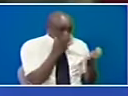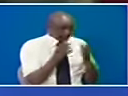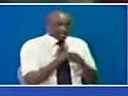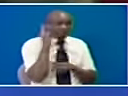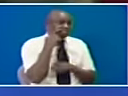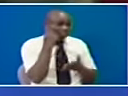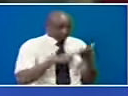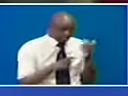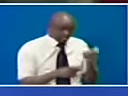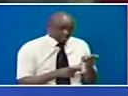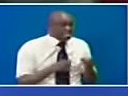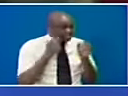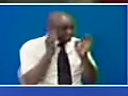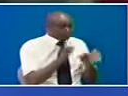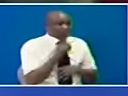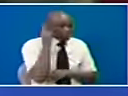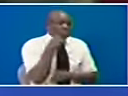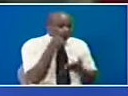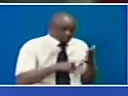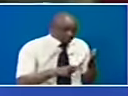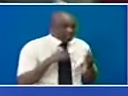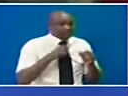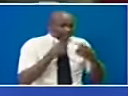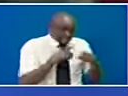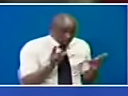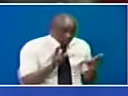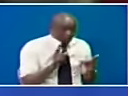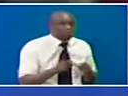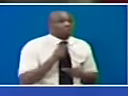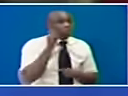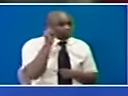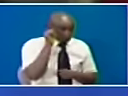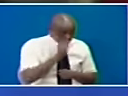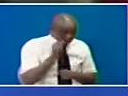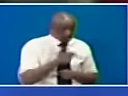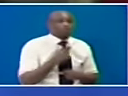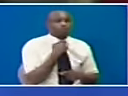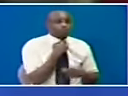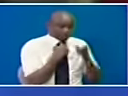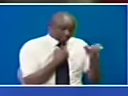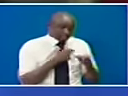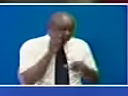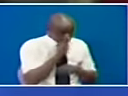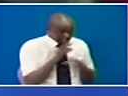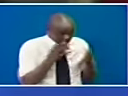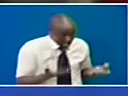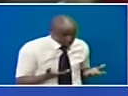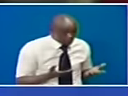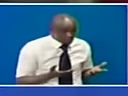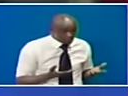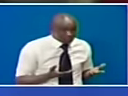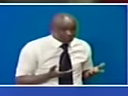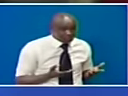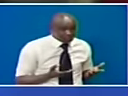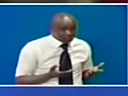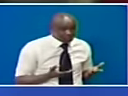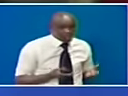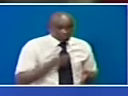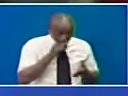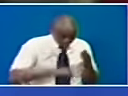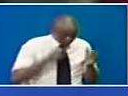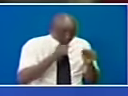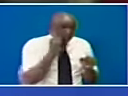inasema nini. Kama sheria inaruhusu, basi itabidi kwamba huo muungano uangaliwe, na uangaliwe kwamba ni yapi ambayo